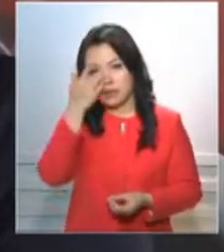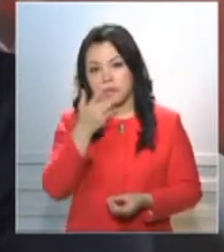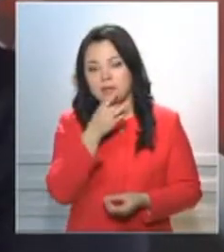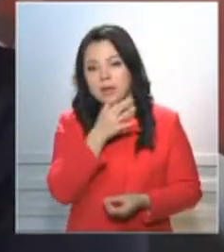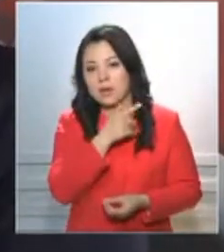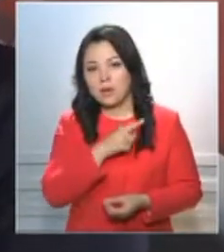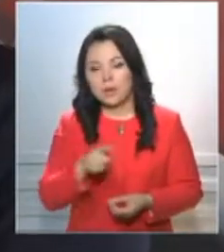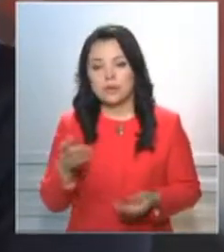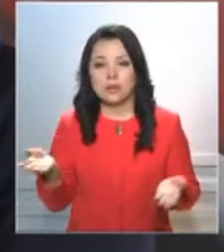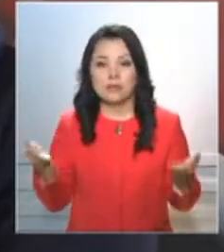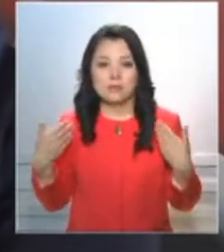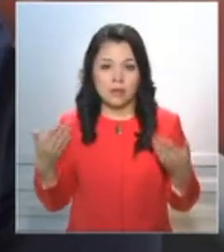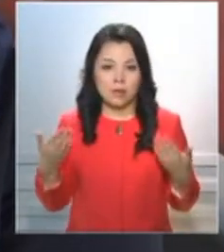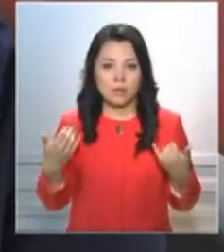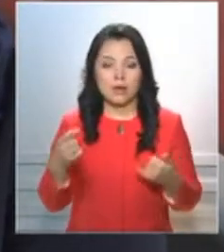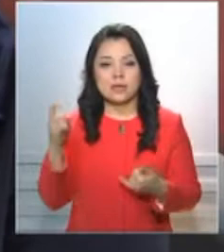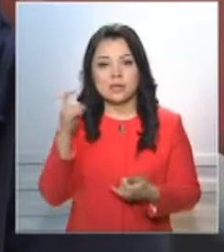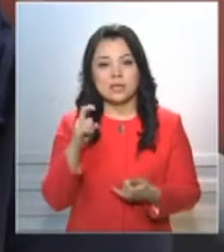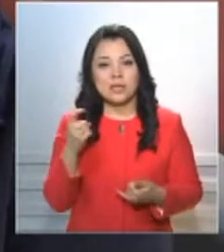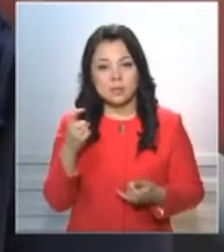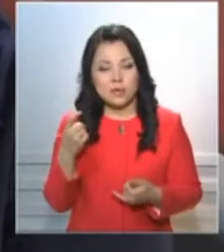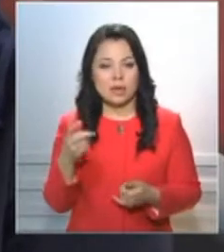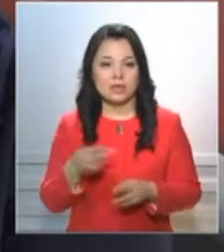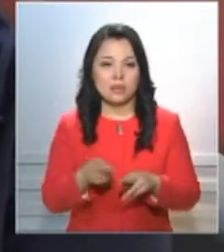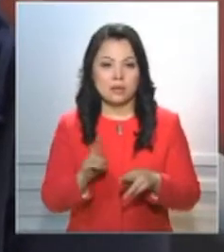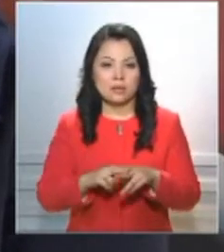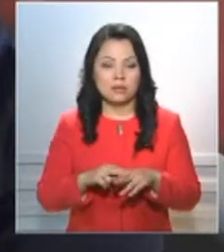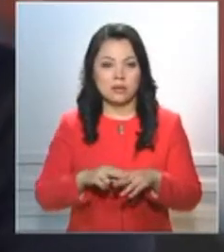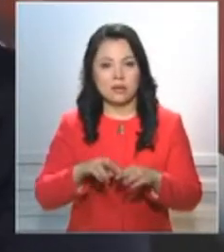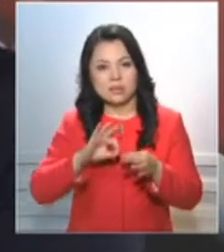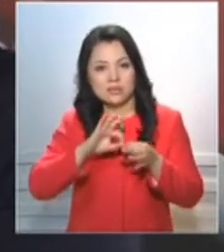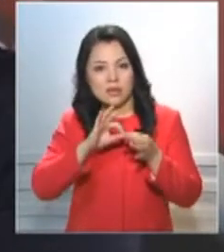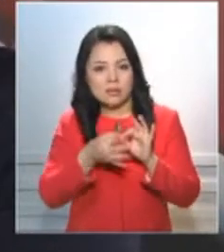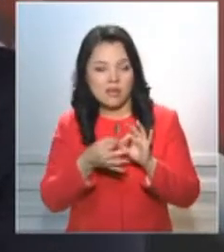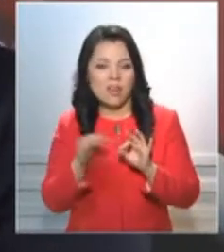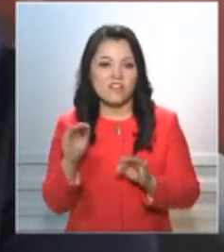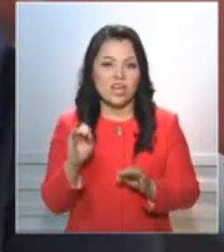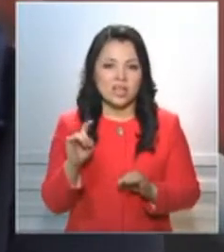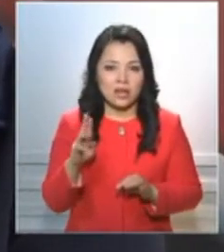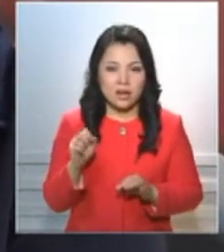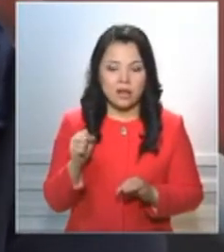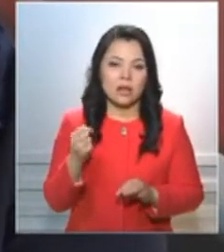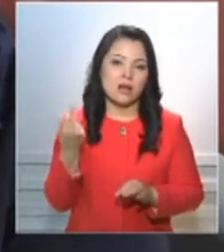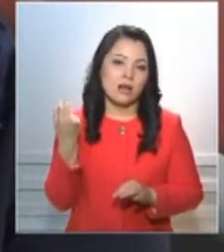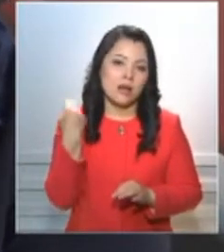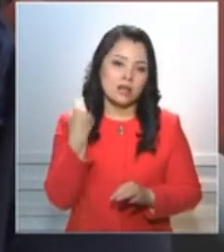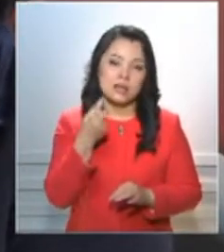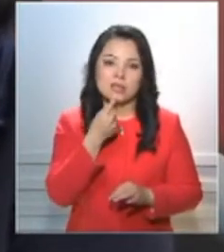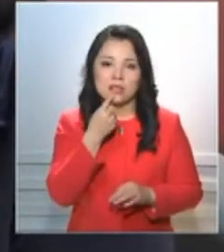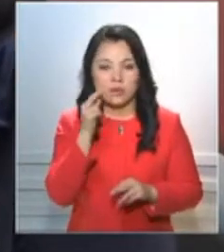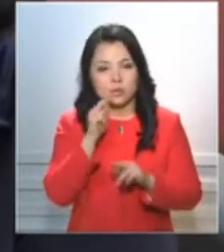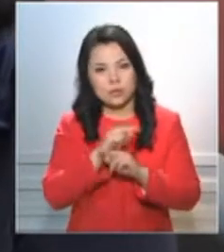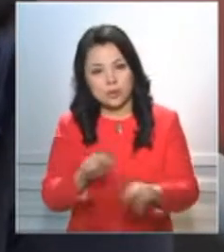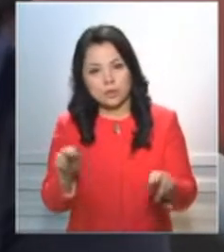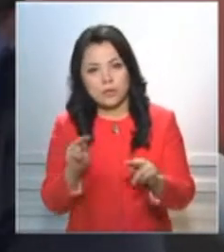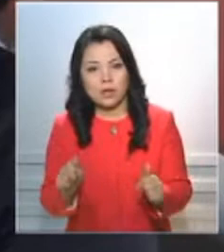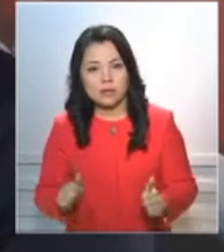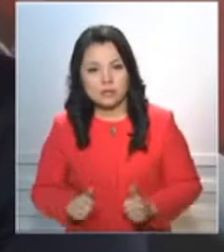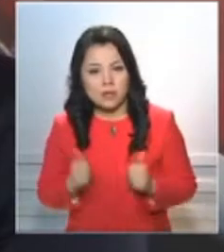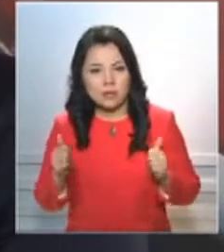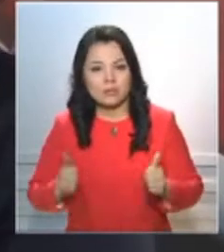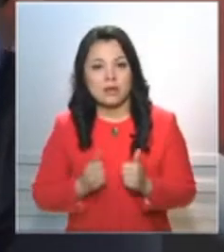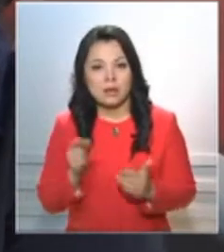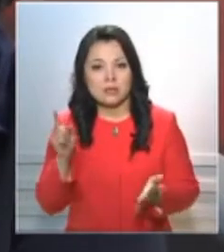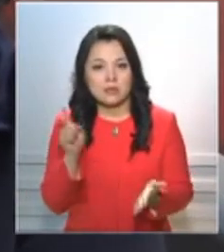кездерінде осы химия пәнінің терминдерін және физика пәнінің терминдерін ағылшын тілінде үйреніп, өздері